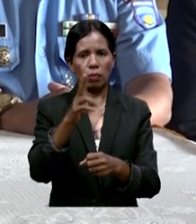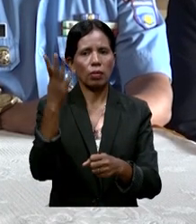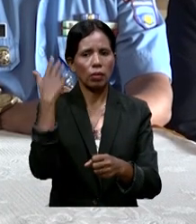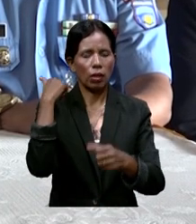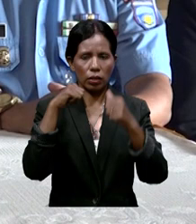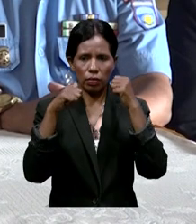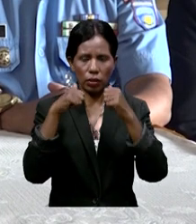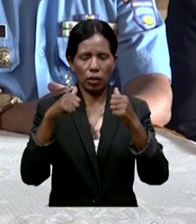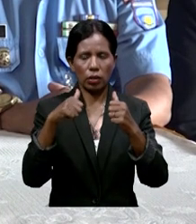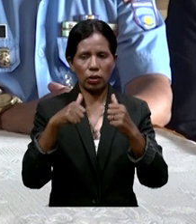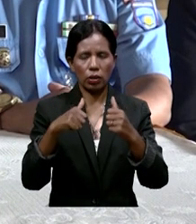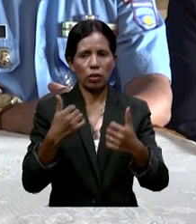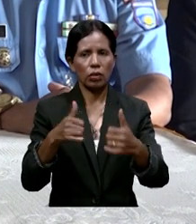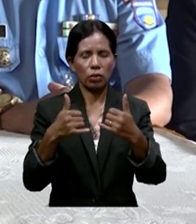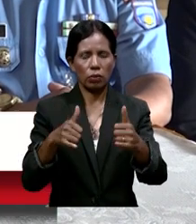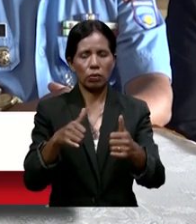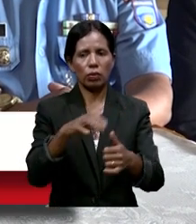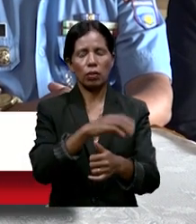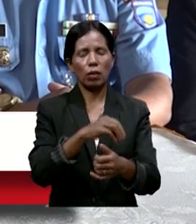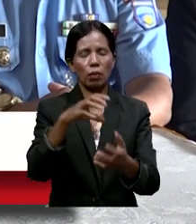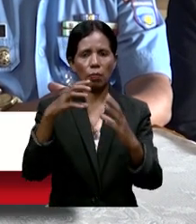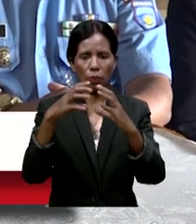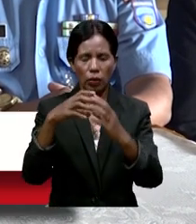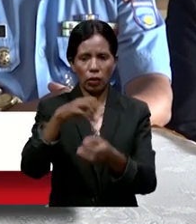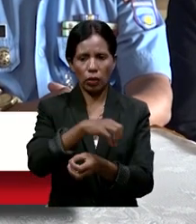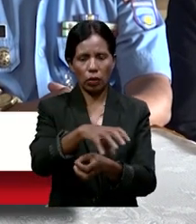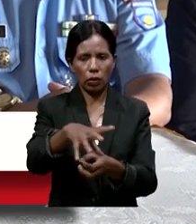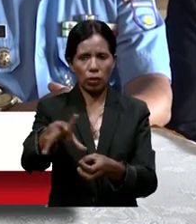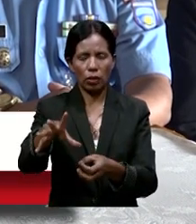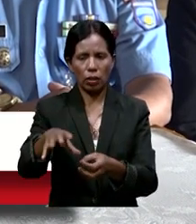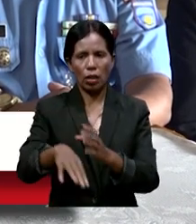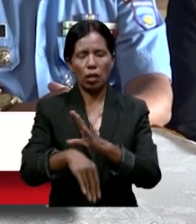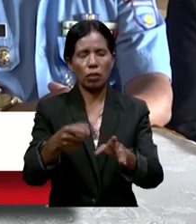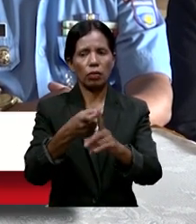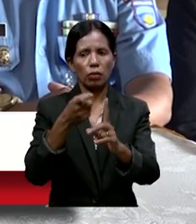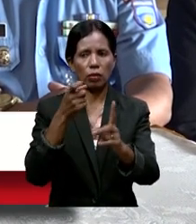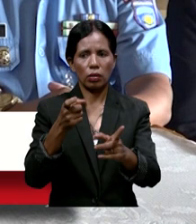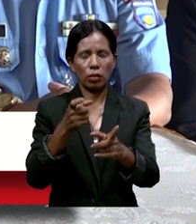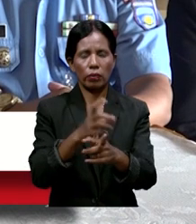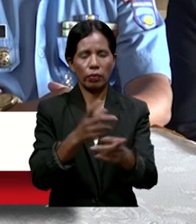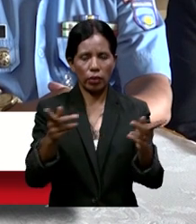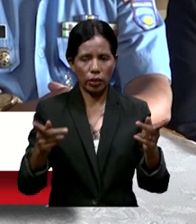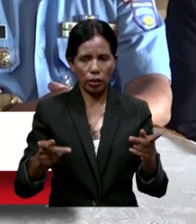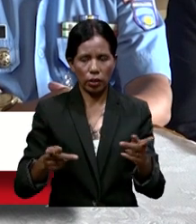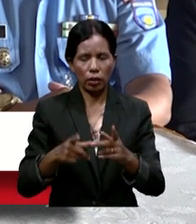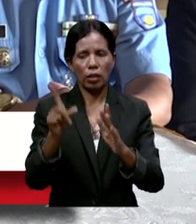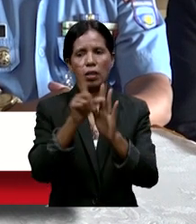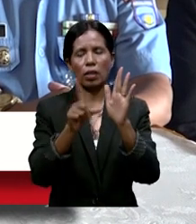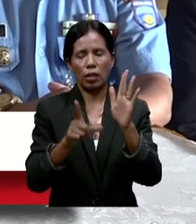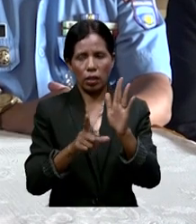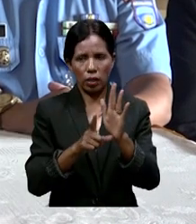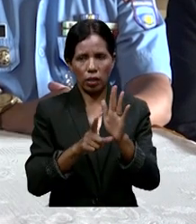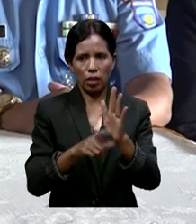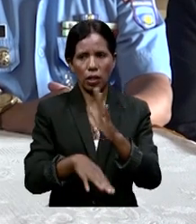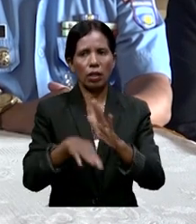Aktividade jogos tradicionais bola gulin começa halai sai husi tramites legais ka halai sai